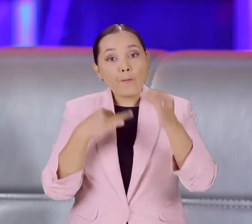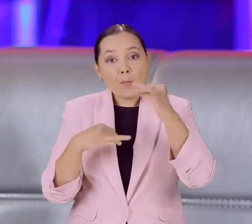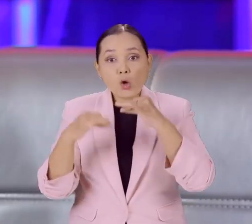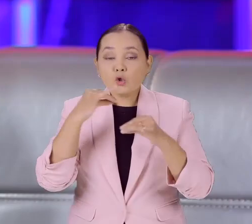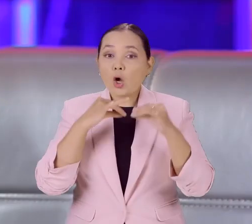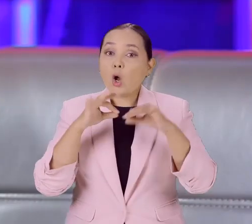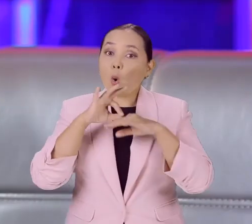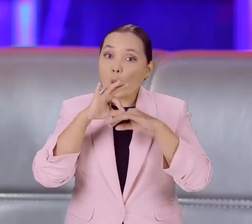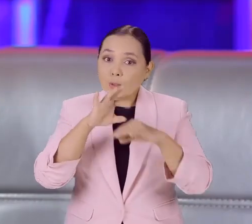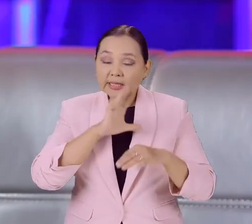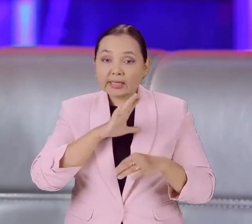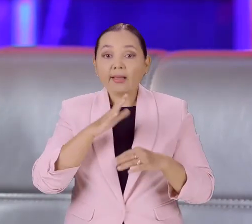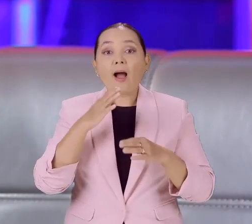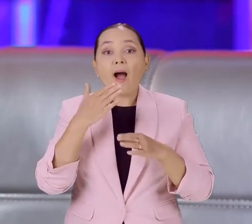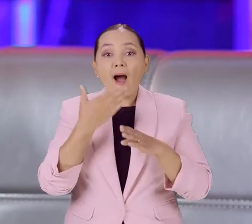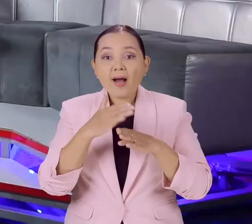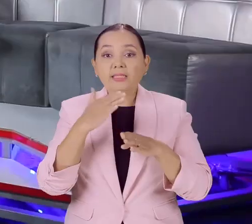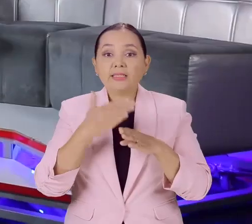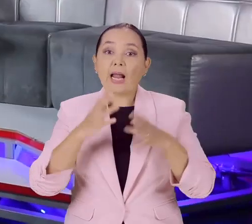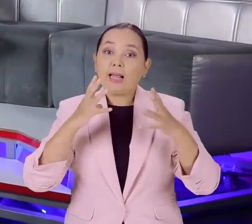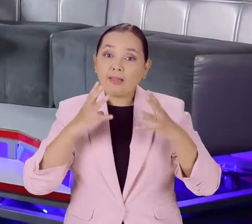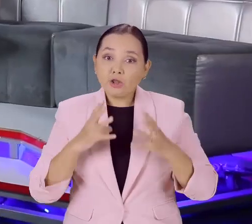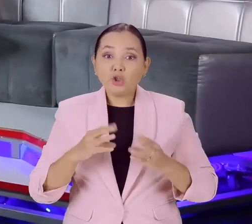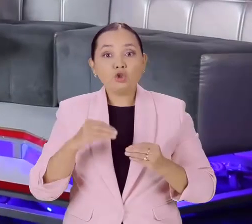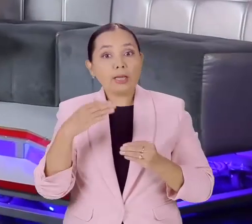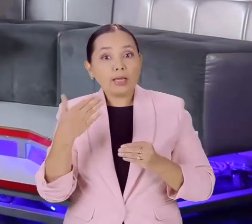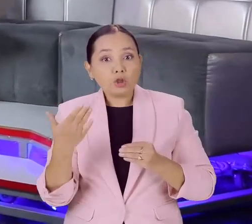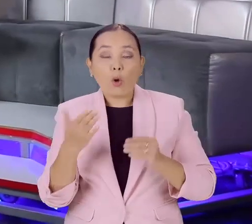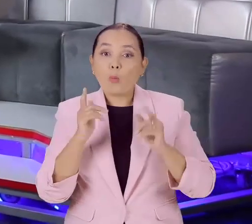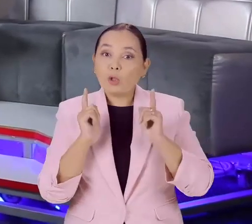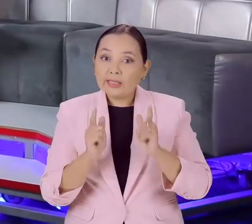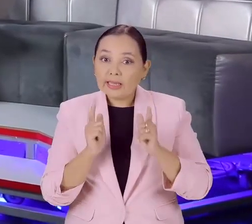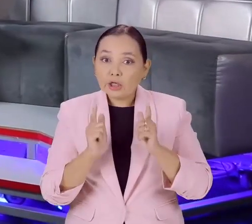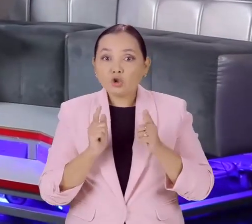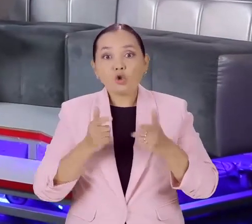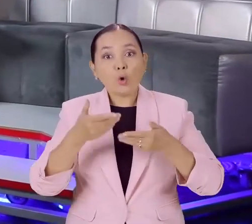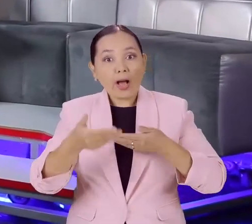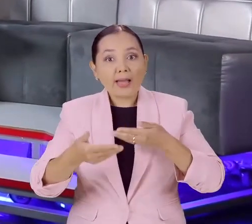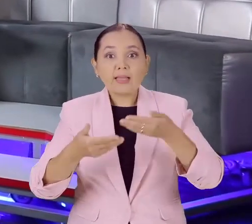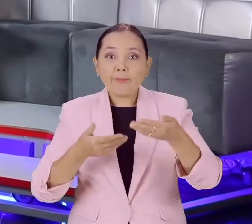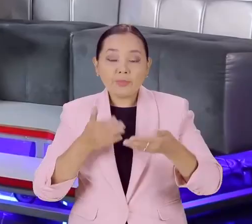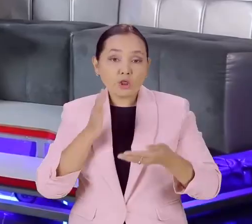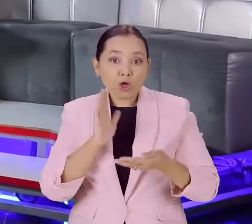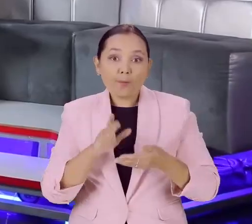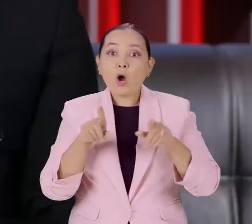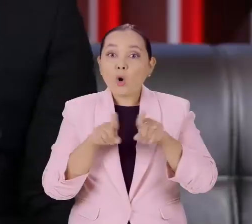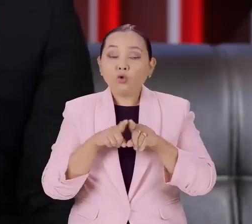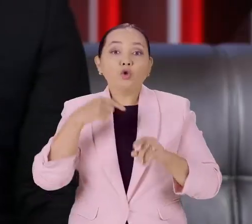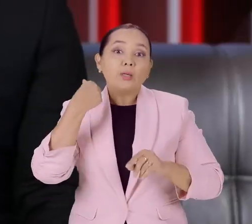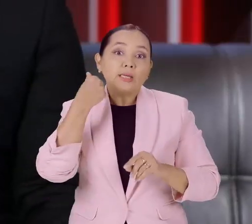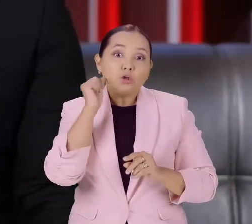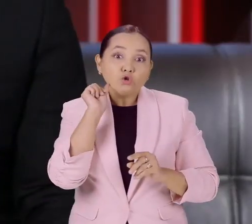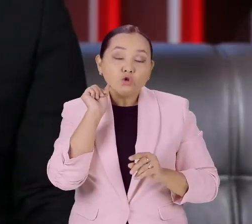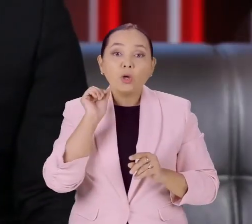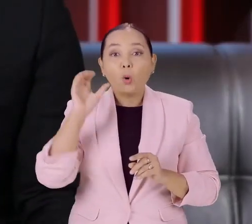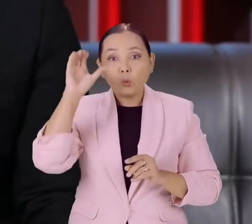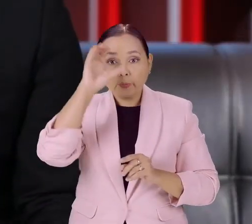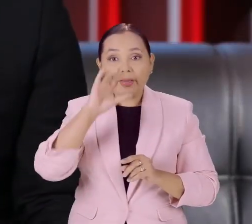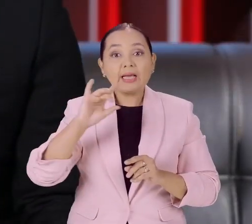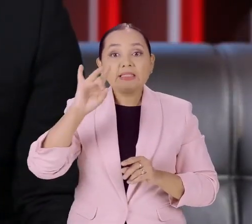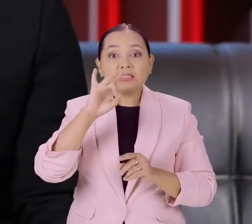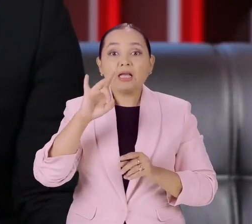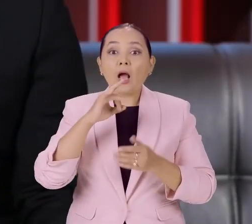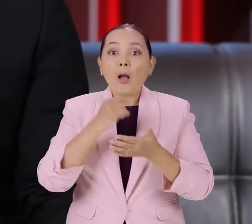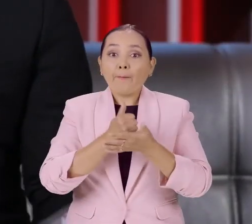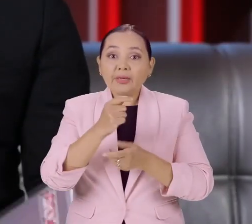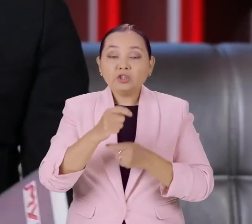muzokaralar o'tkazdi. Astalik bilan tinchlik tomon, kelishuv tomon qadam tashlanyapti. Shuningdek, kuni kecha O'zbekiston